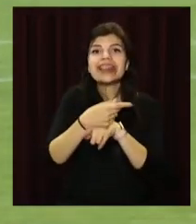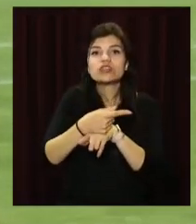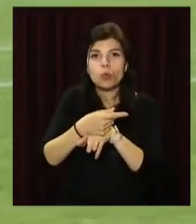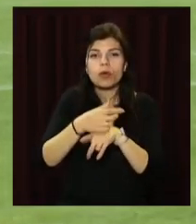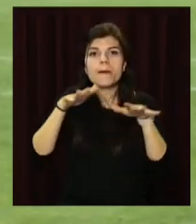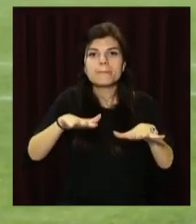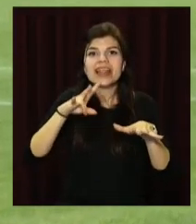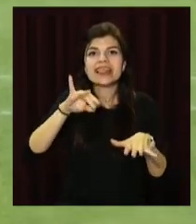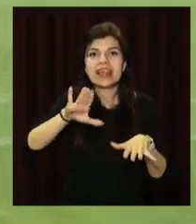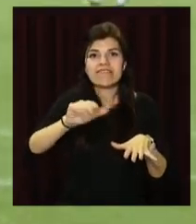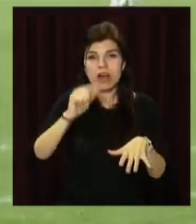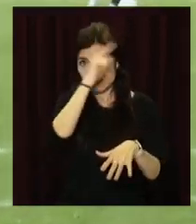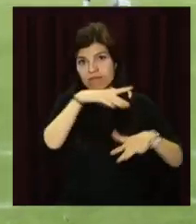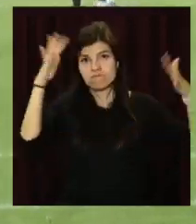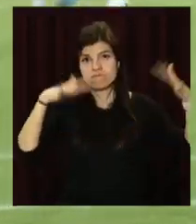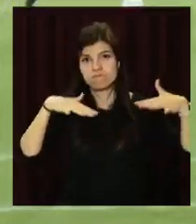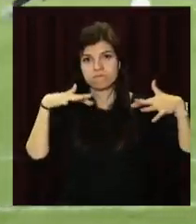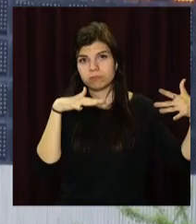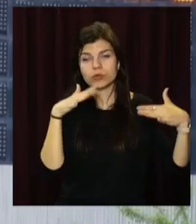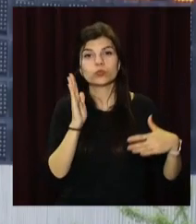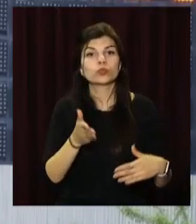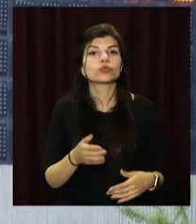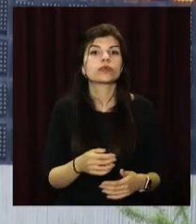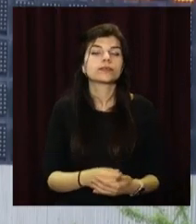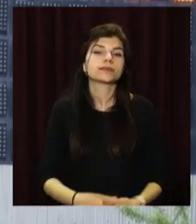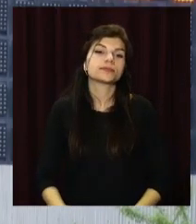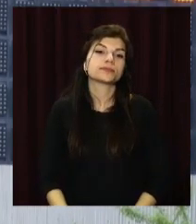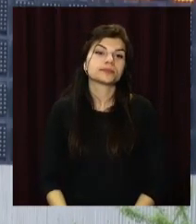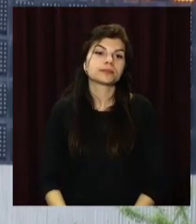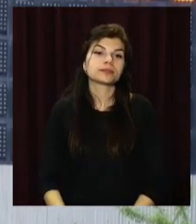місцевою Нивою. В'ячеслав Куліш, Василь Самовар, Open News, телеканал «Відкритий».